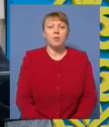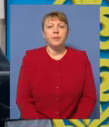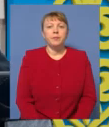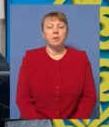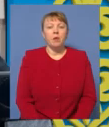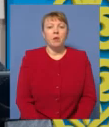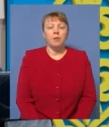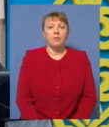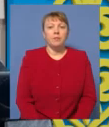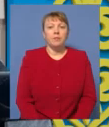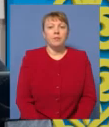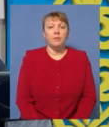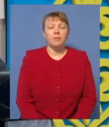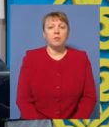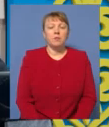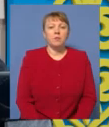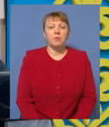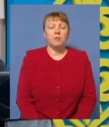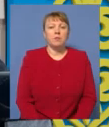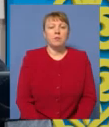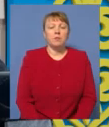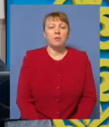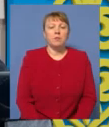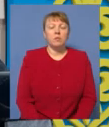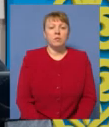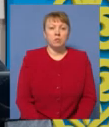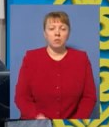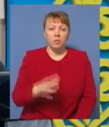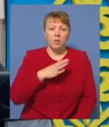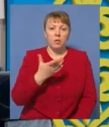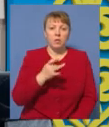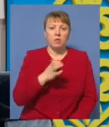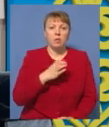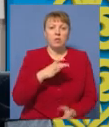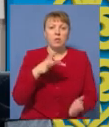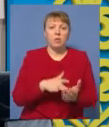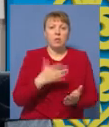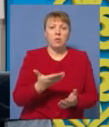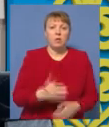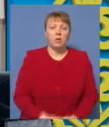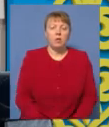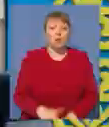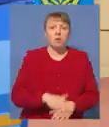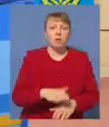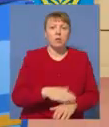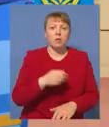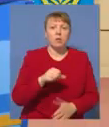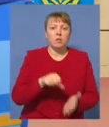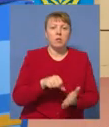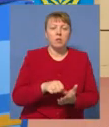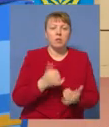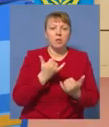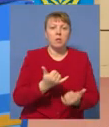Как именно происходит этот процесс у нас в городе? Добрый вечер, ведущий,